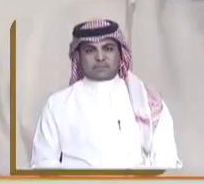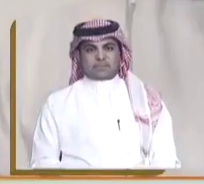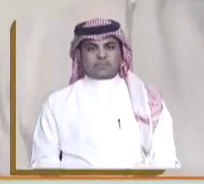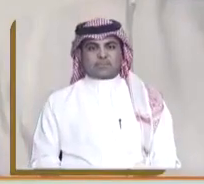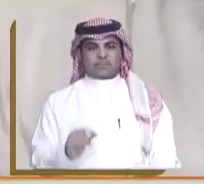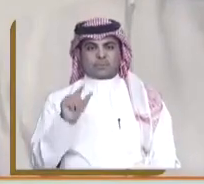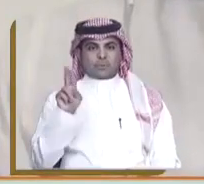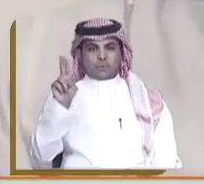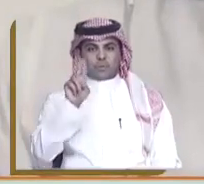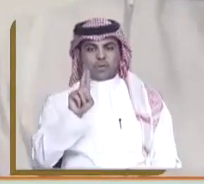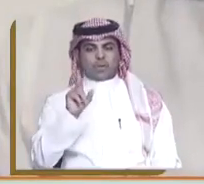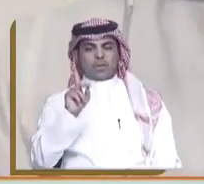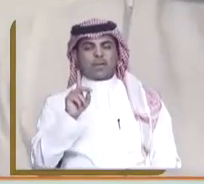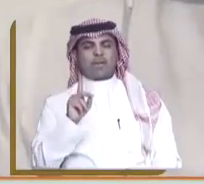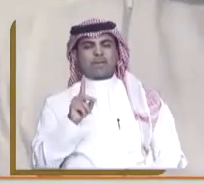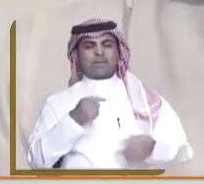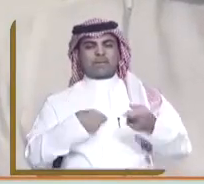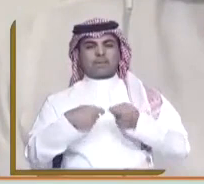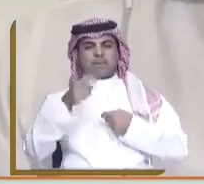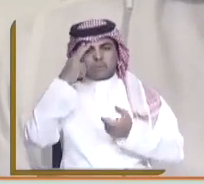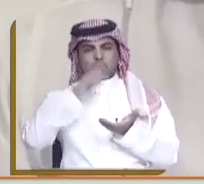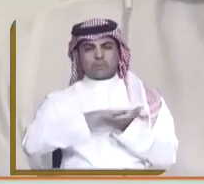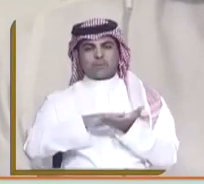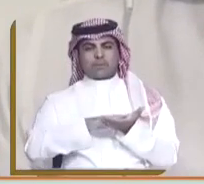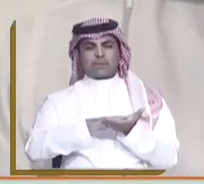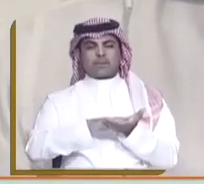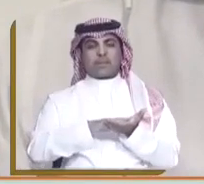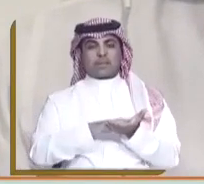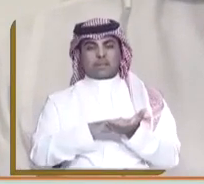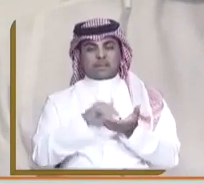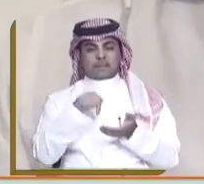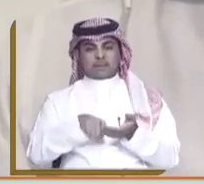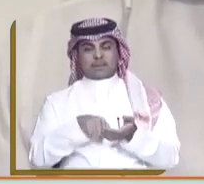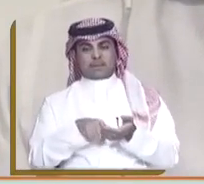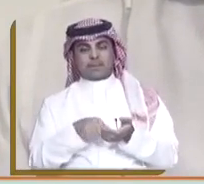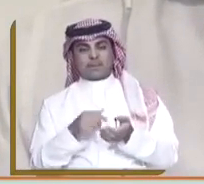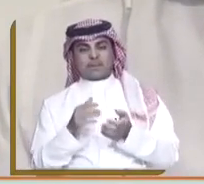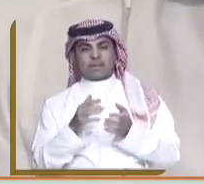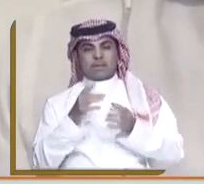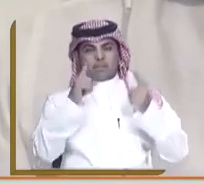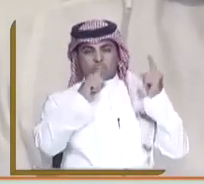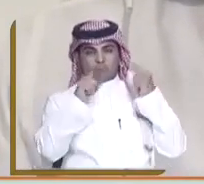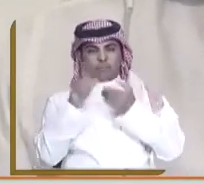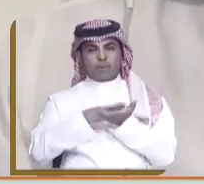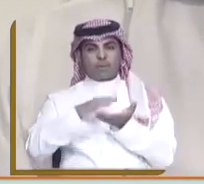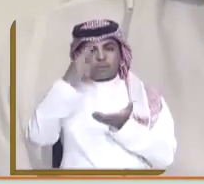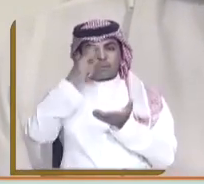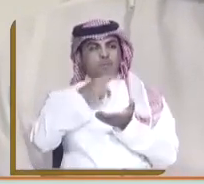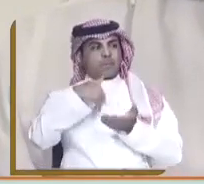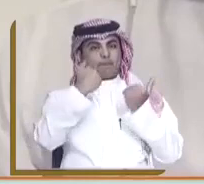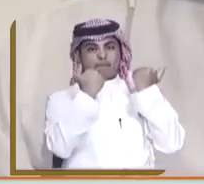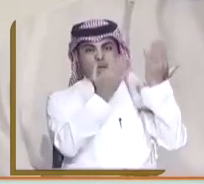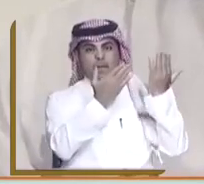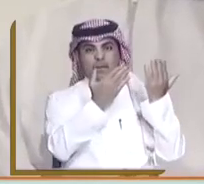دكتور محمد يعني نمو الاستثمار في المملكه يعني هل اصبح وجهه اولى للمستثمر الاجنبي